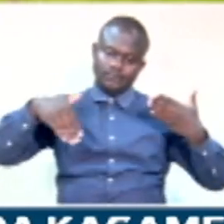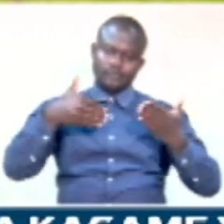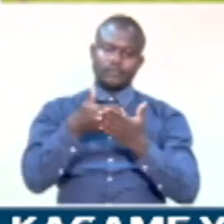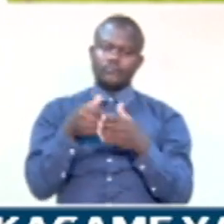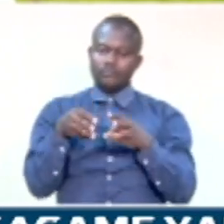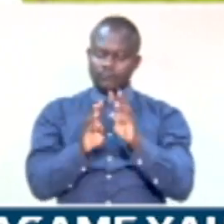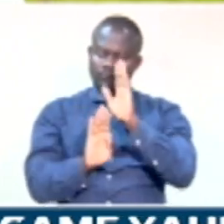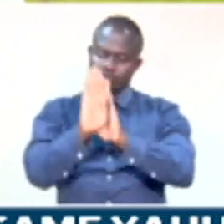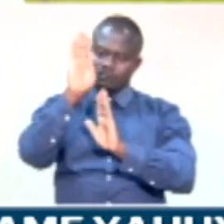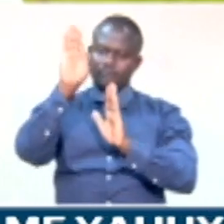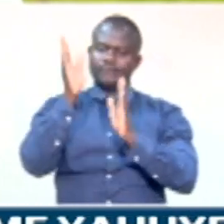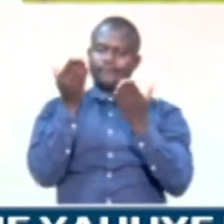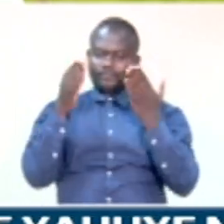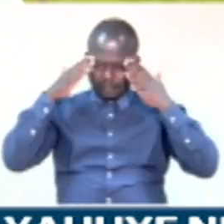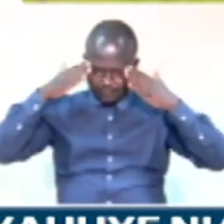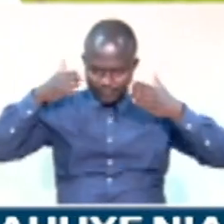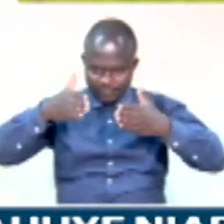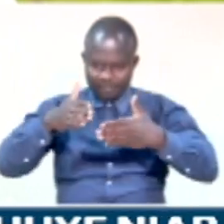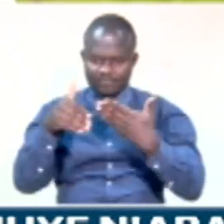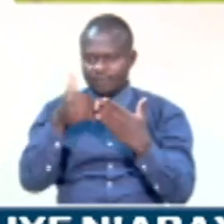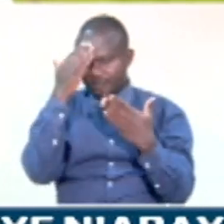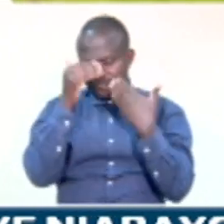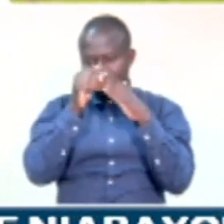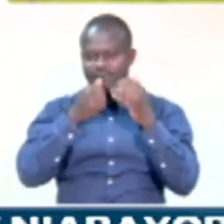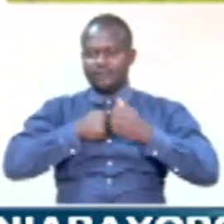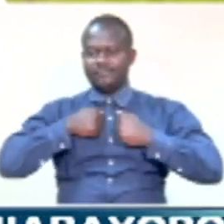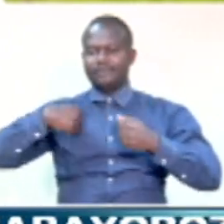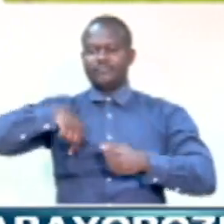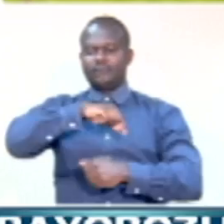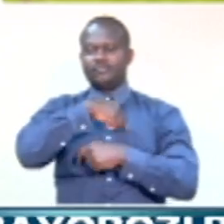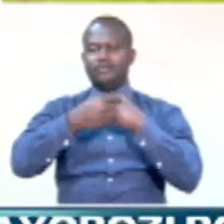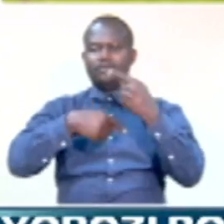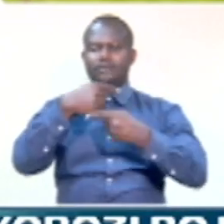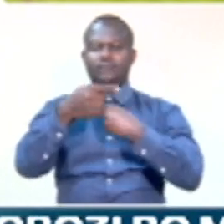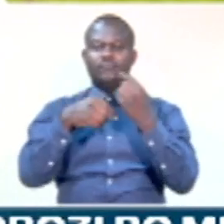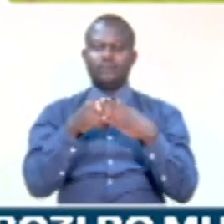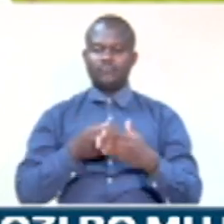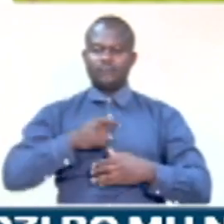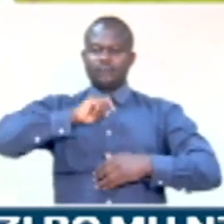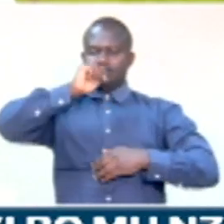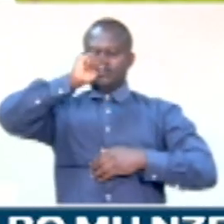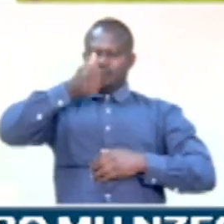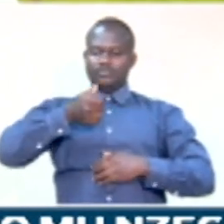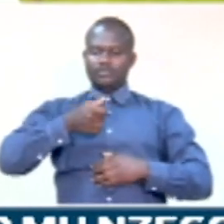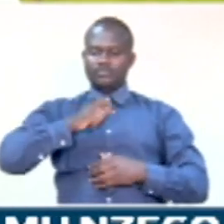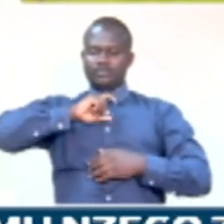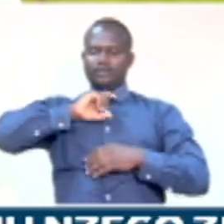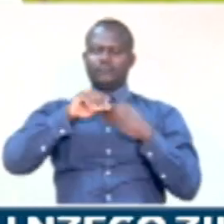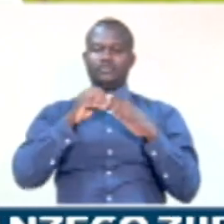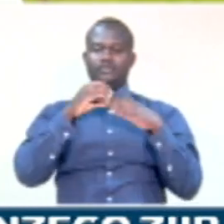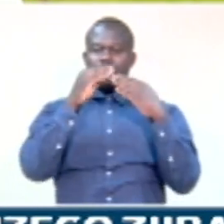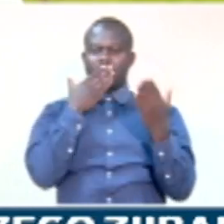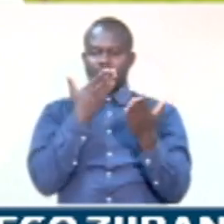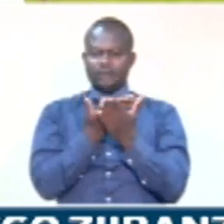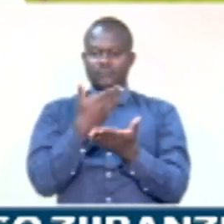buryo iterambere ari ryo tugiye gushyira imbere kugira ngo u Rwanda rwacu rukomeze guterwa ishema no buyobozi